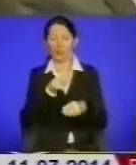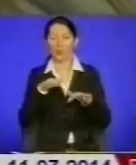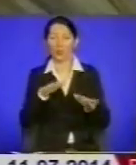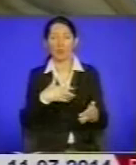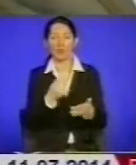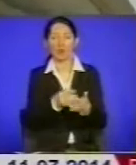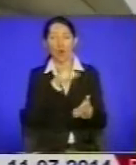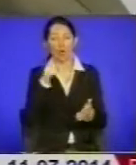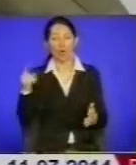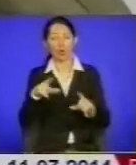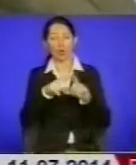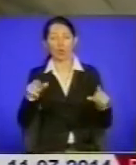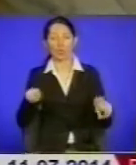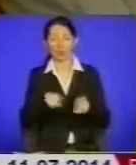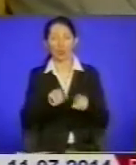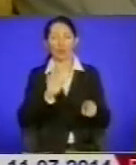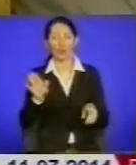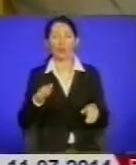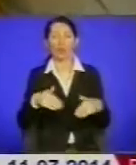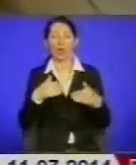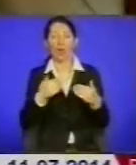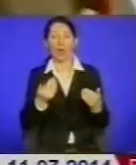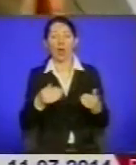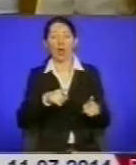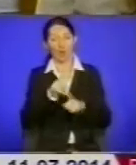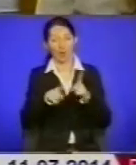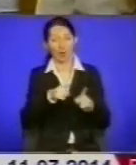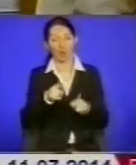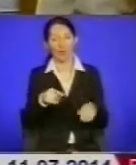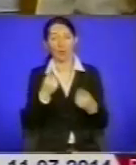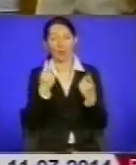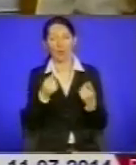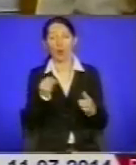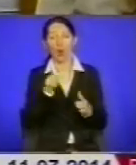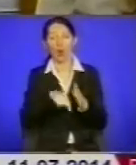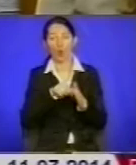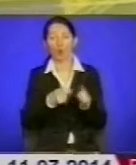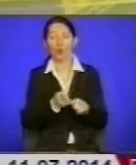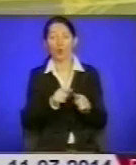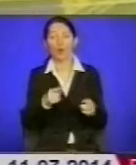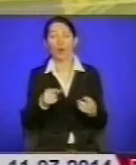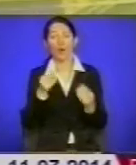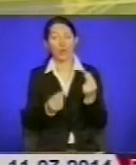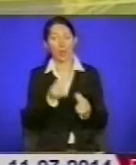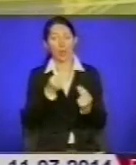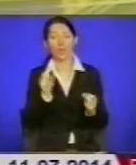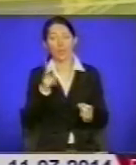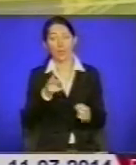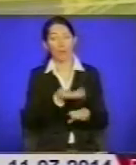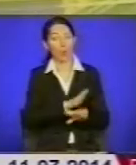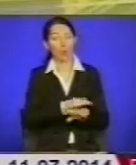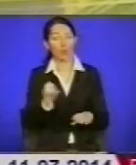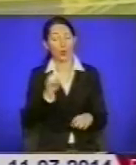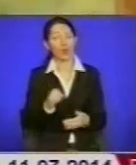заклад теж пройшов стадію реформування. Велику роль у цьому відіграло членство Польщі у Євросоюзі. І тепер лікарі із